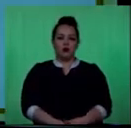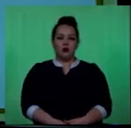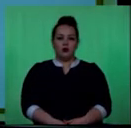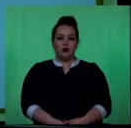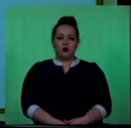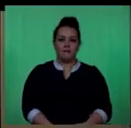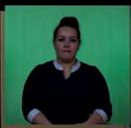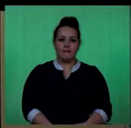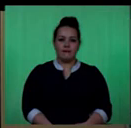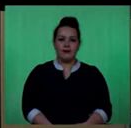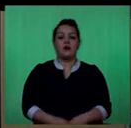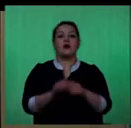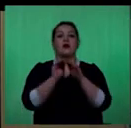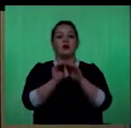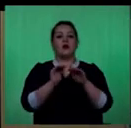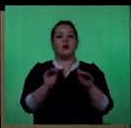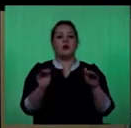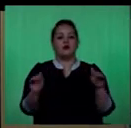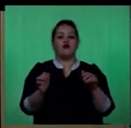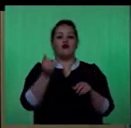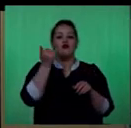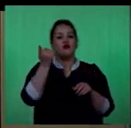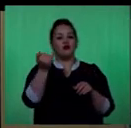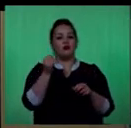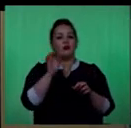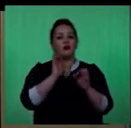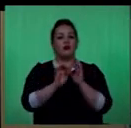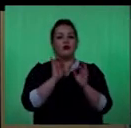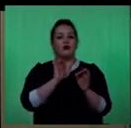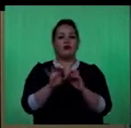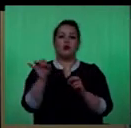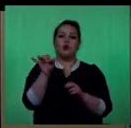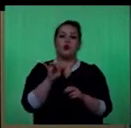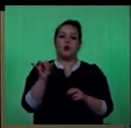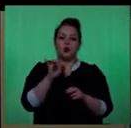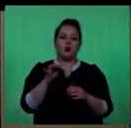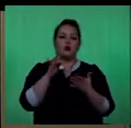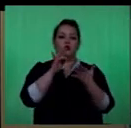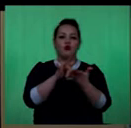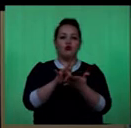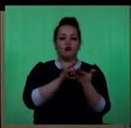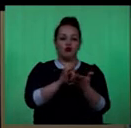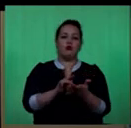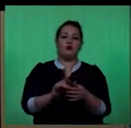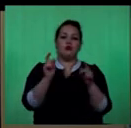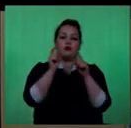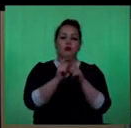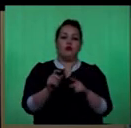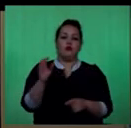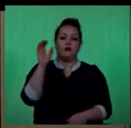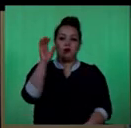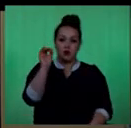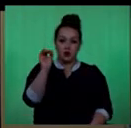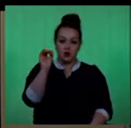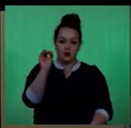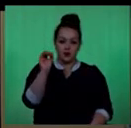продолжаем ребята сейчас мы проверим куда совершит путешествие буковка е